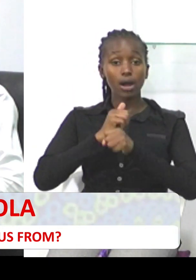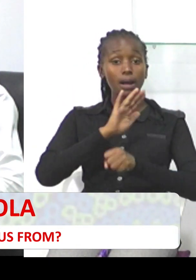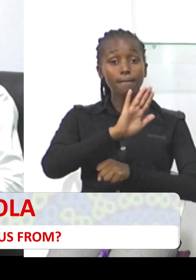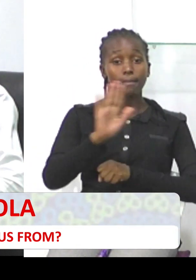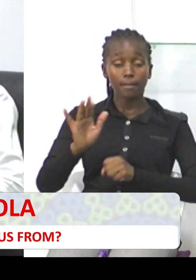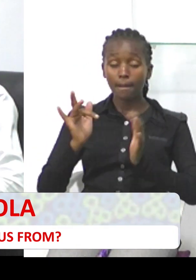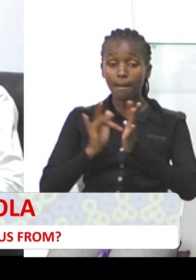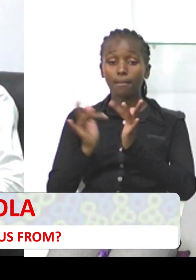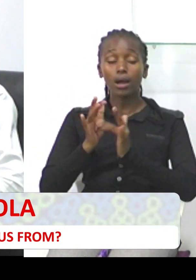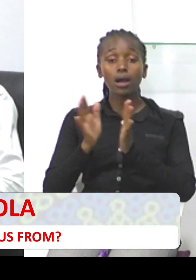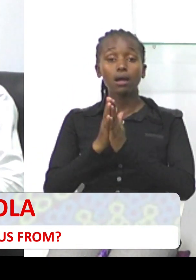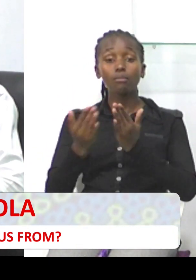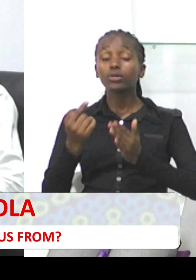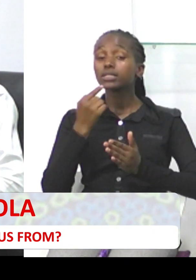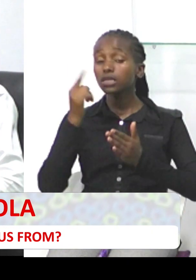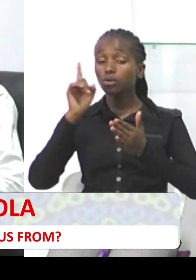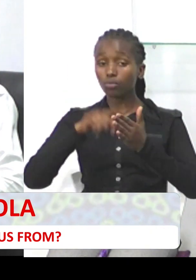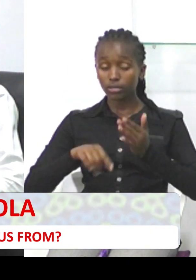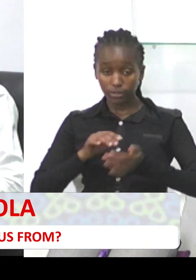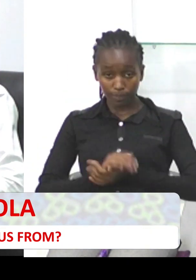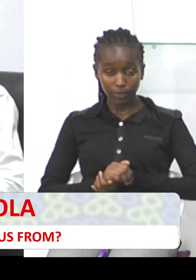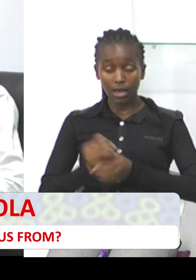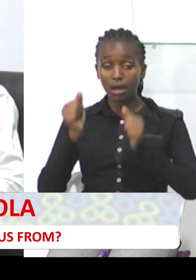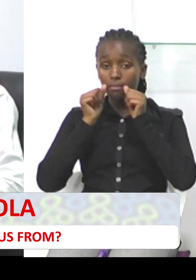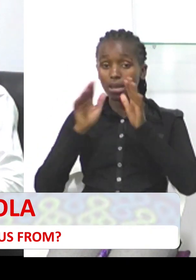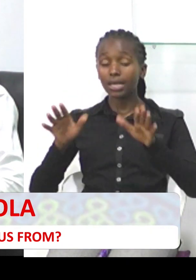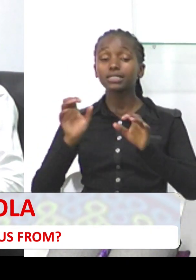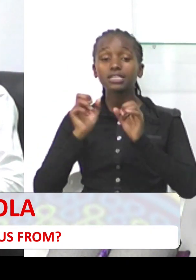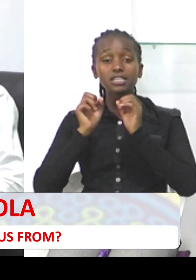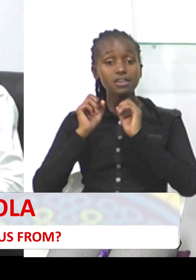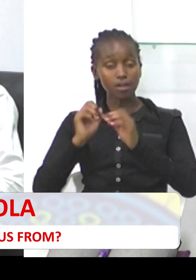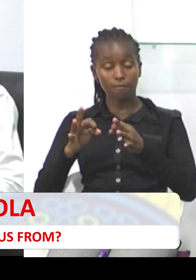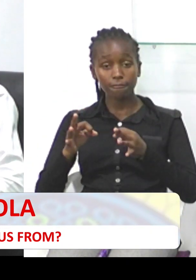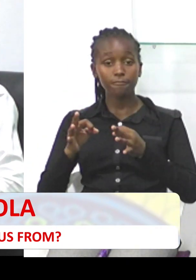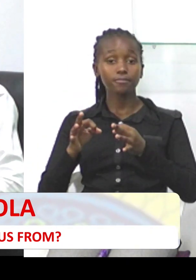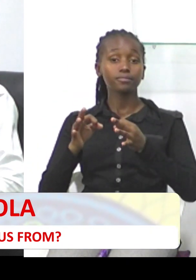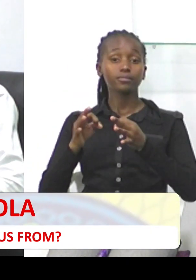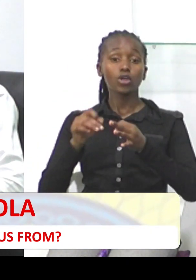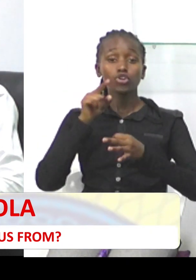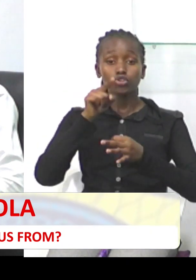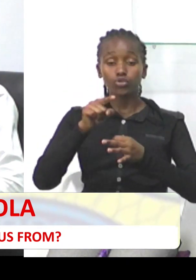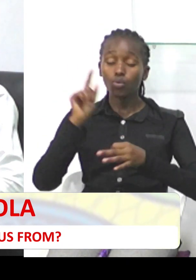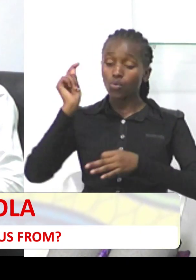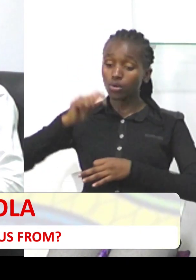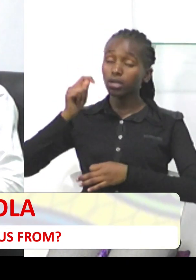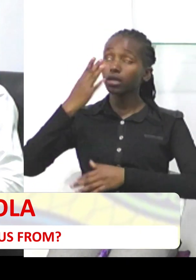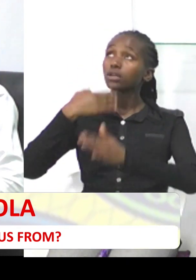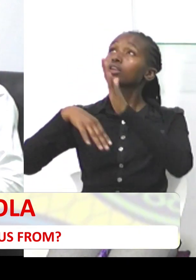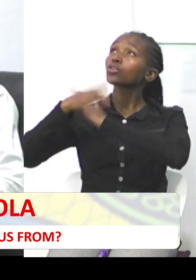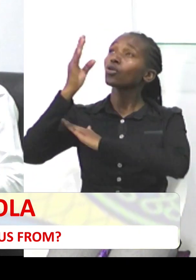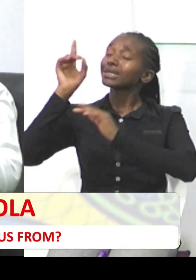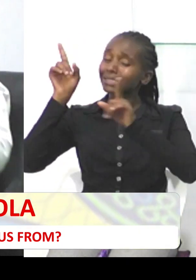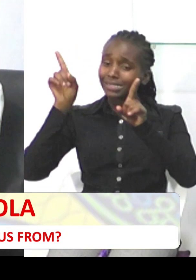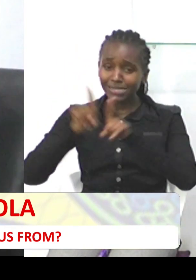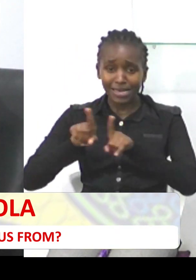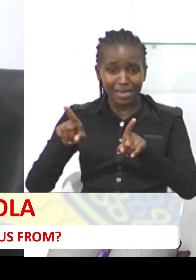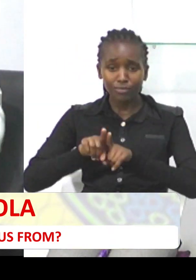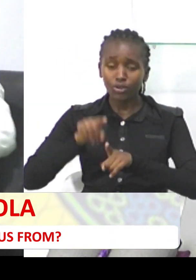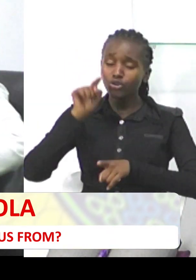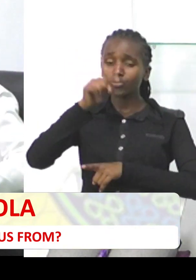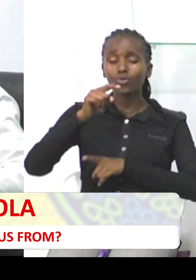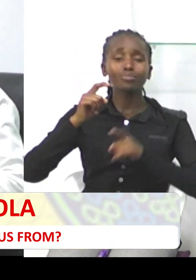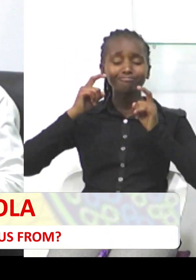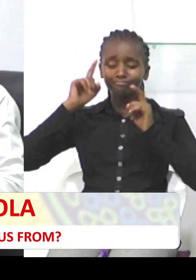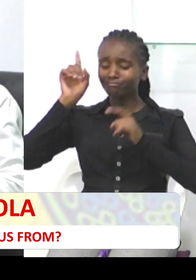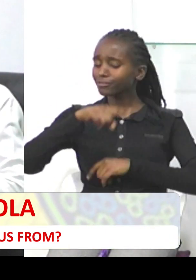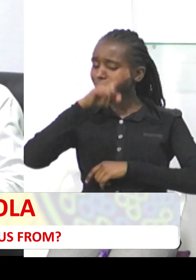amebarikiwa anayemtegemea Mungu. Na amelaaniwa anayewategemea wanani? Wanadamu. Wanadamu. Sasa